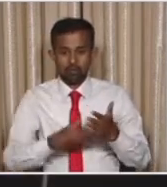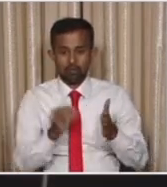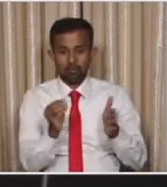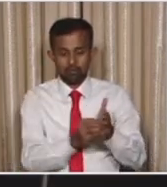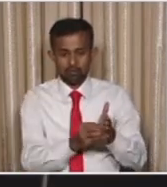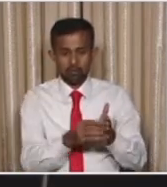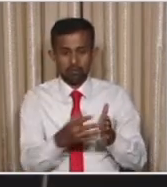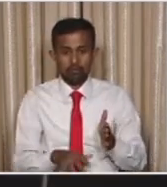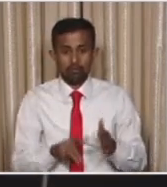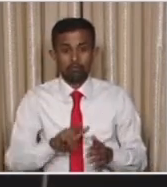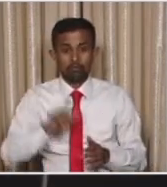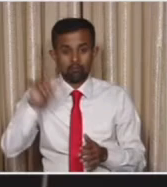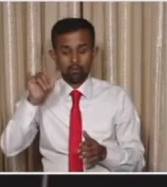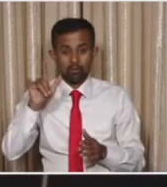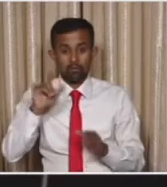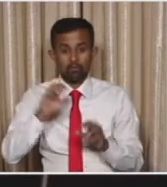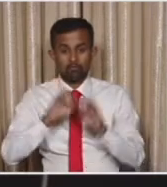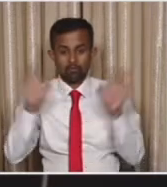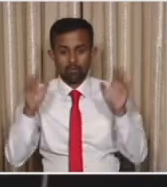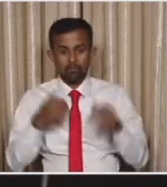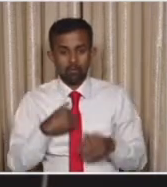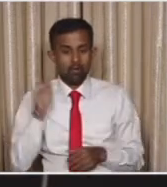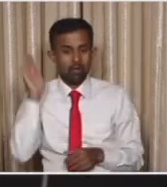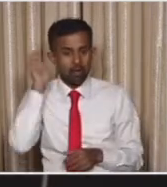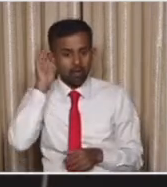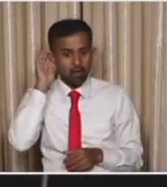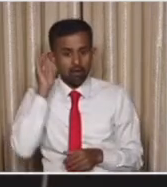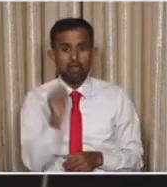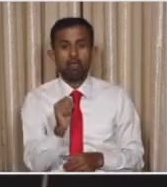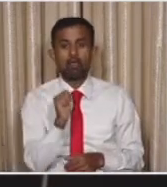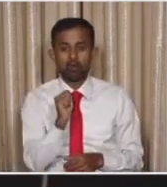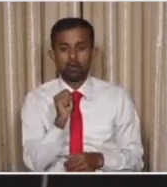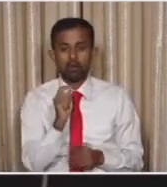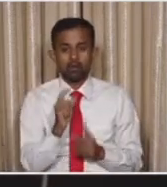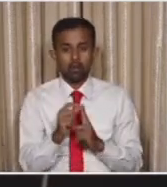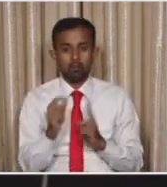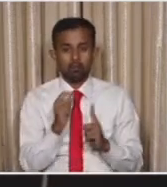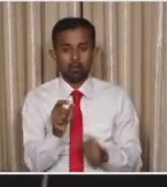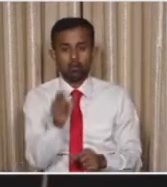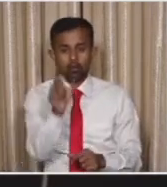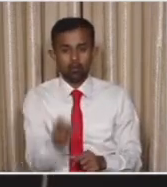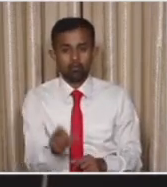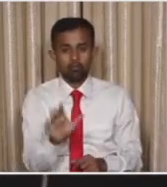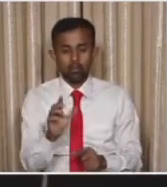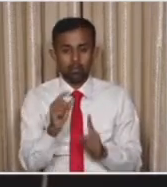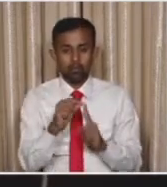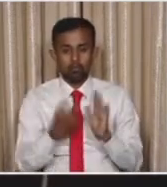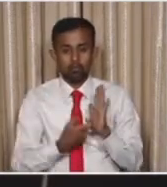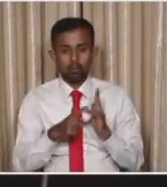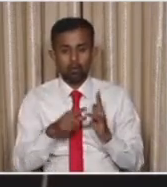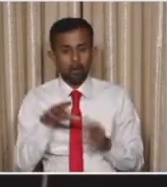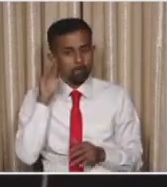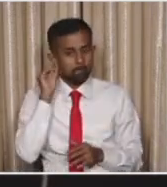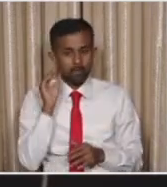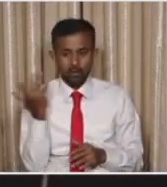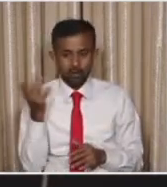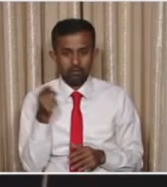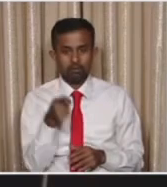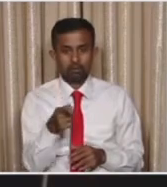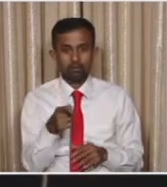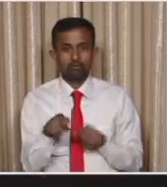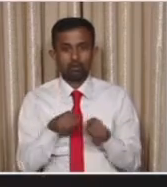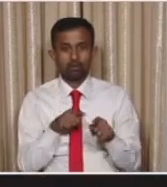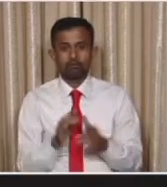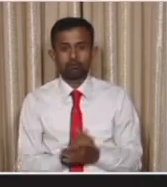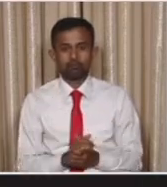මේ විදේශගත වෙනවා. ඒ අය මගෙන් අහනවා ඇයි පාර්ලිමේන්තුව ඔබතුමාගේ ආචාර්ය උපාධිය පිළිගන්නේ නැත්තේ කියලා. හරි මන්තුමා, ඒක